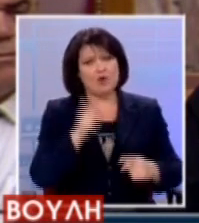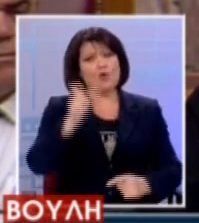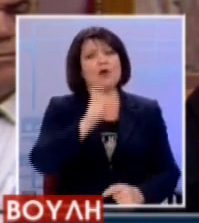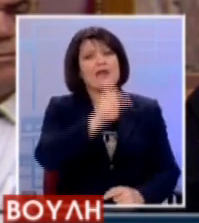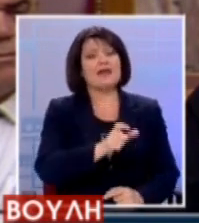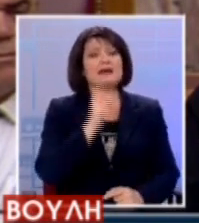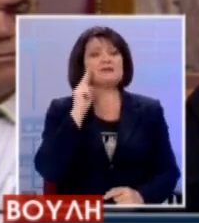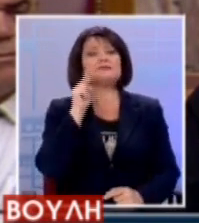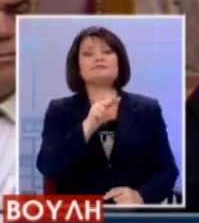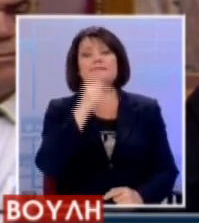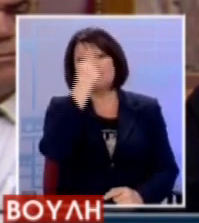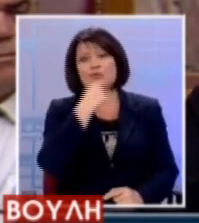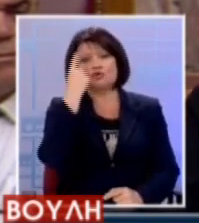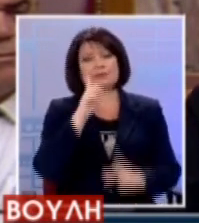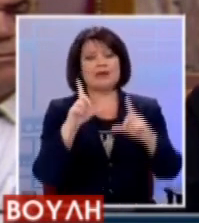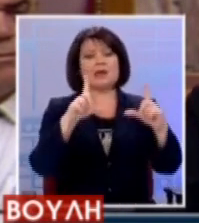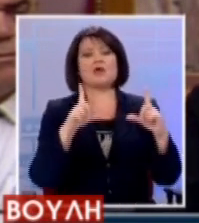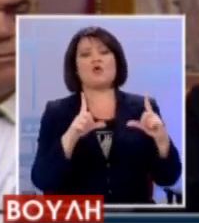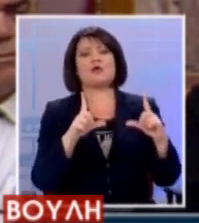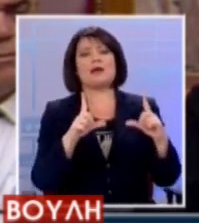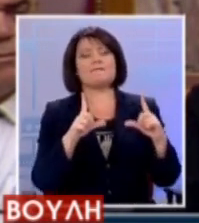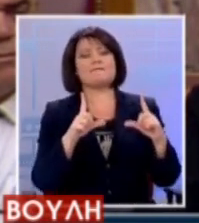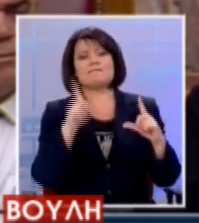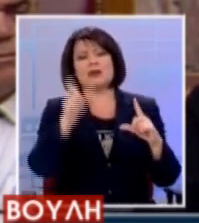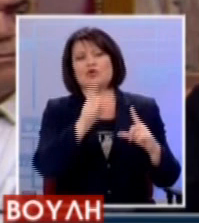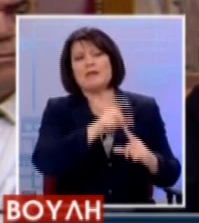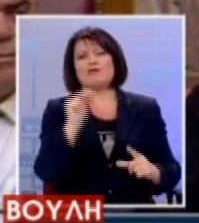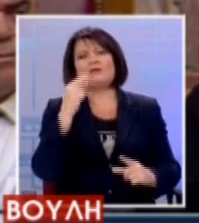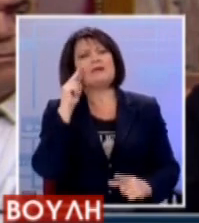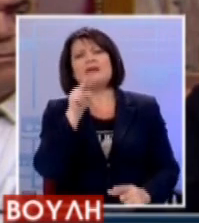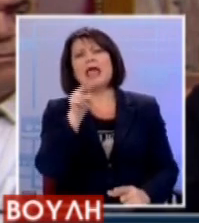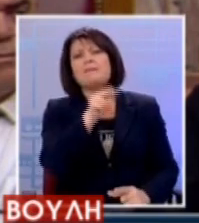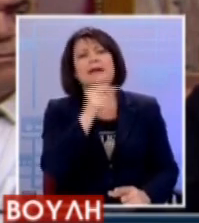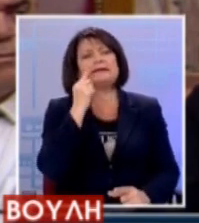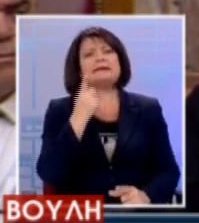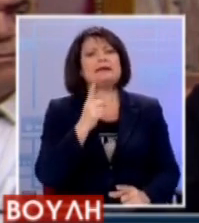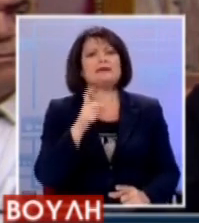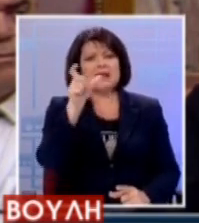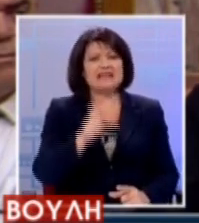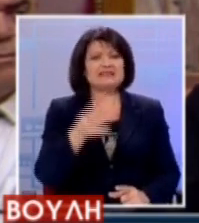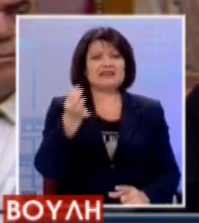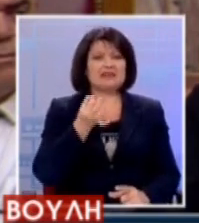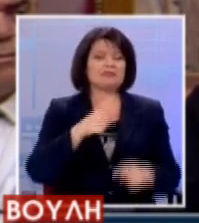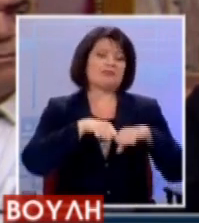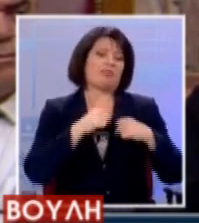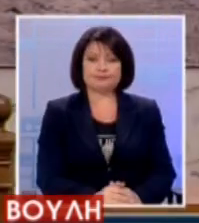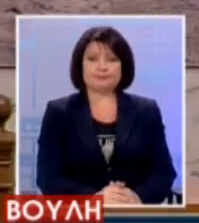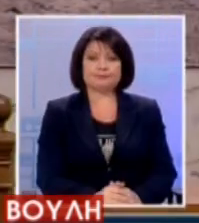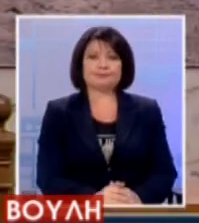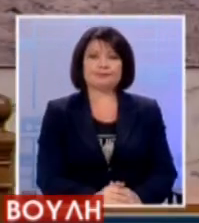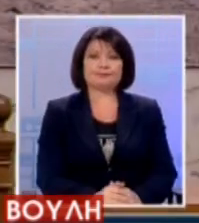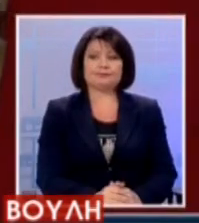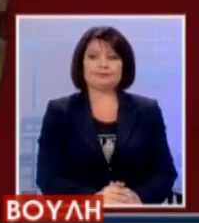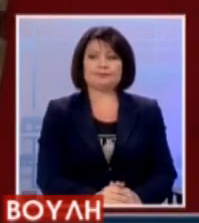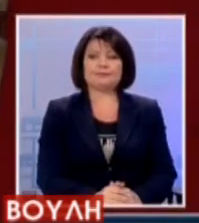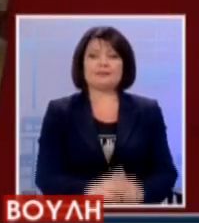καθένας σχηματίζει μια προσωπική εικόνα και εκτίμηση για τον κάθε βουλευτή. Σήμερα εσείς μας απογοητεύσατε.